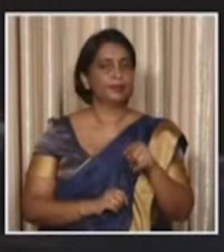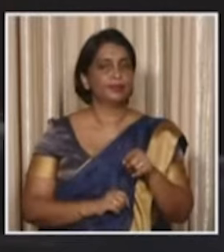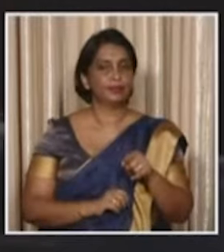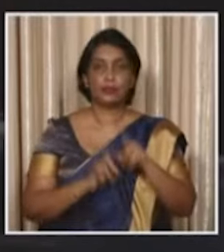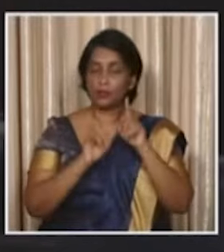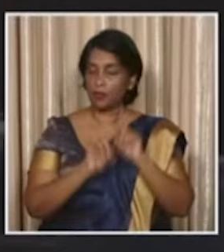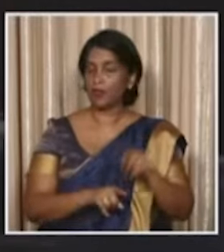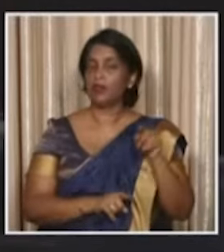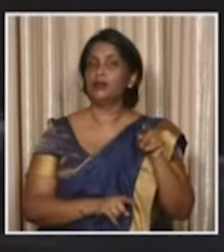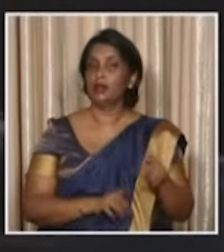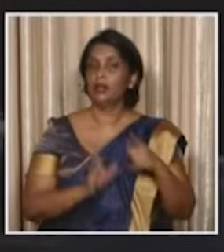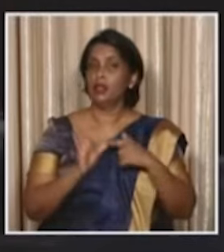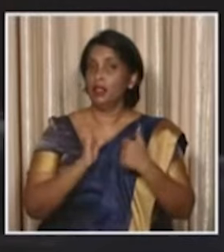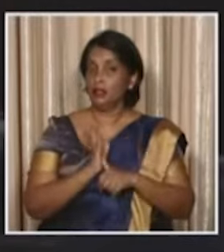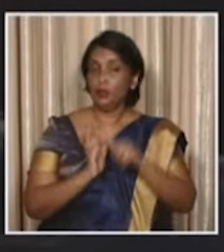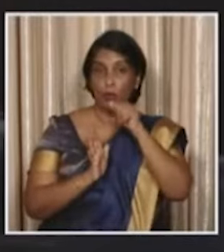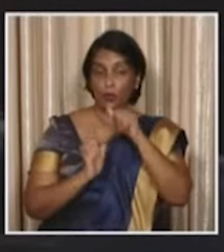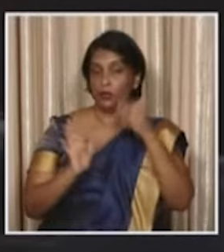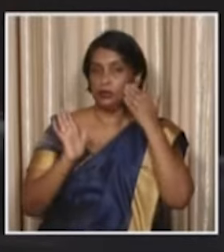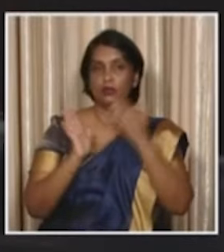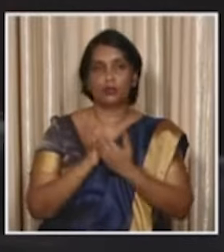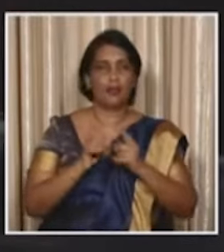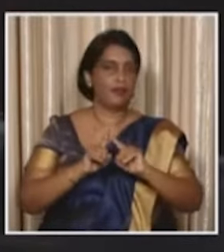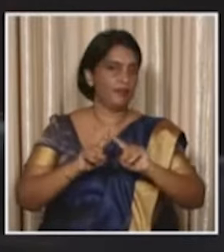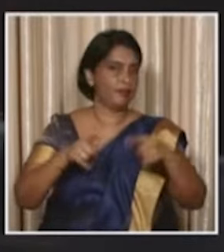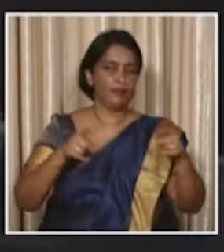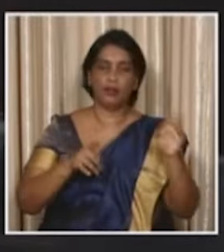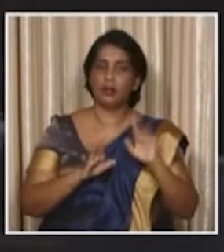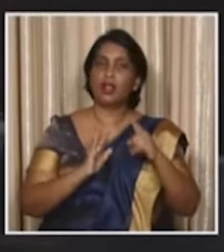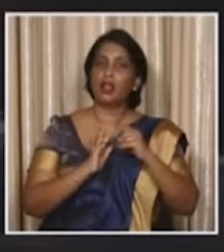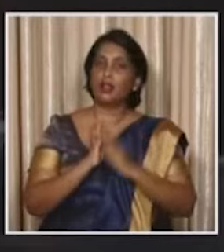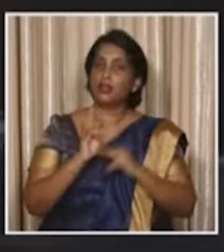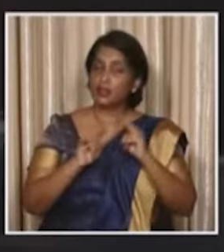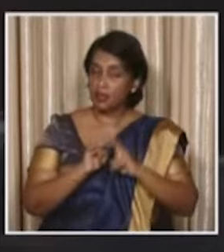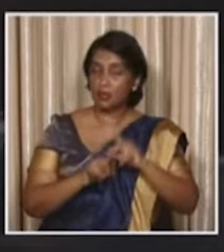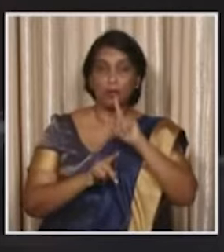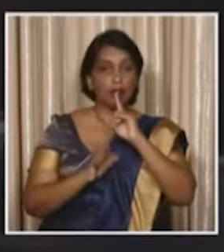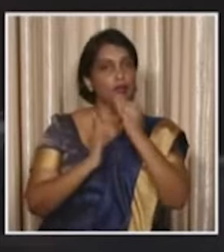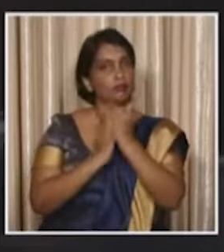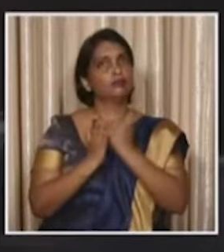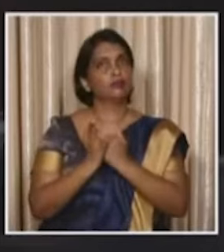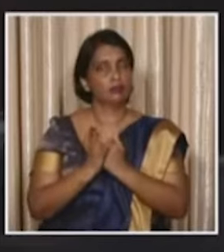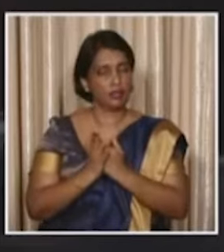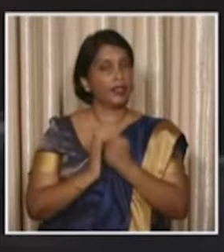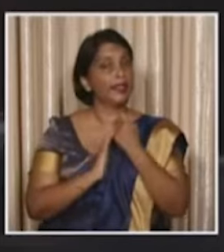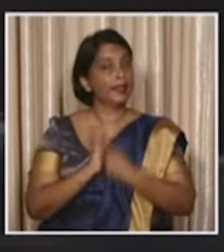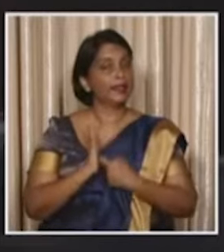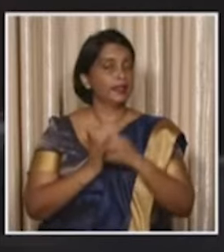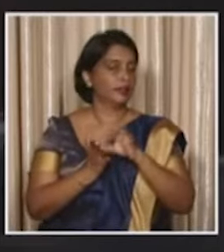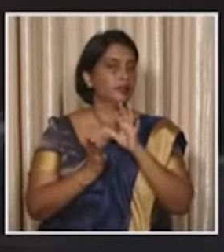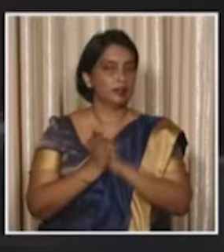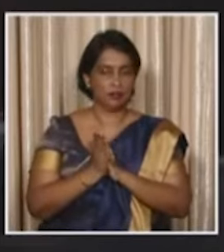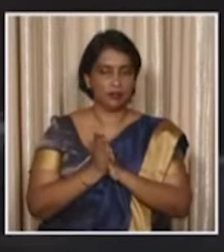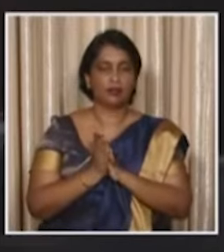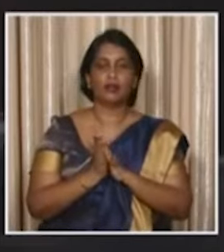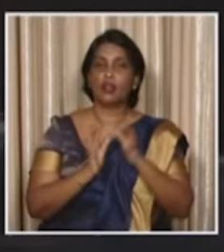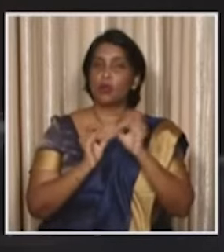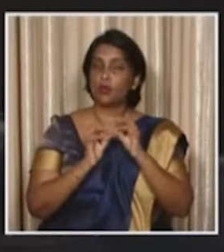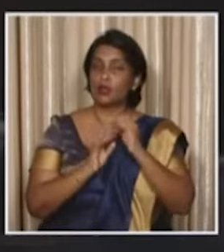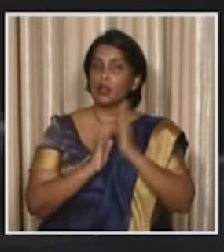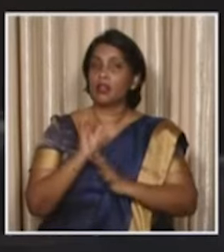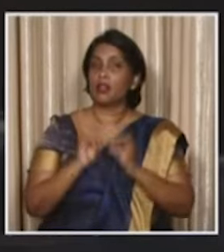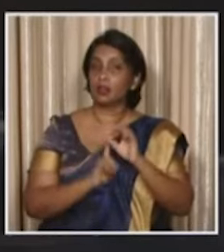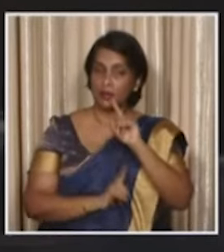මේ පනතේ හරය ගත්තොත් වෙන මොකක්වත් නෙමෙයි IMF එකෙන් දාපු කොන්දේසි නීතියක් බවට පත් කරන එක. ඉතින් බඳුල ඇමතුමා